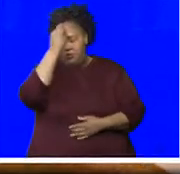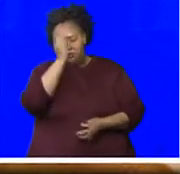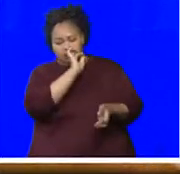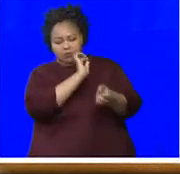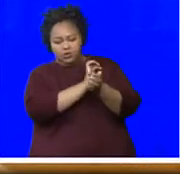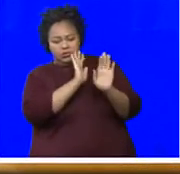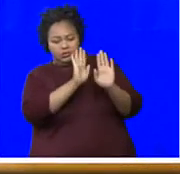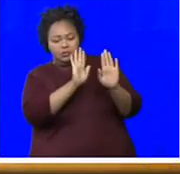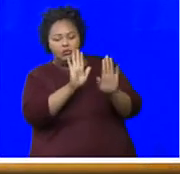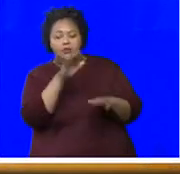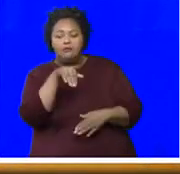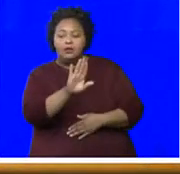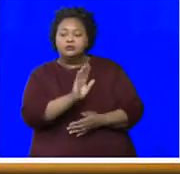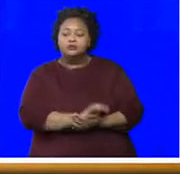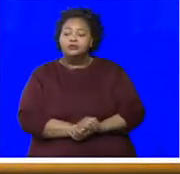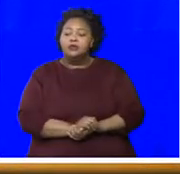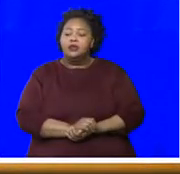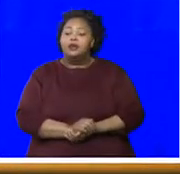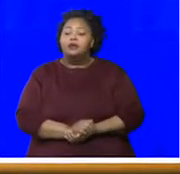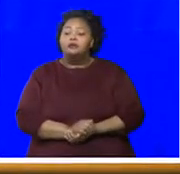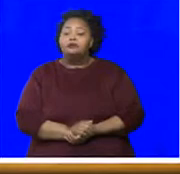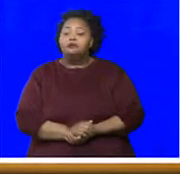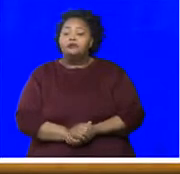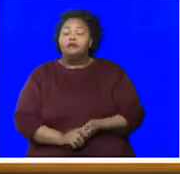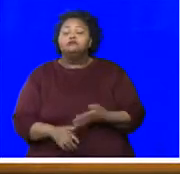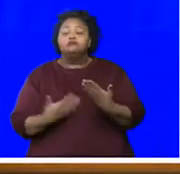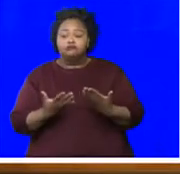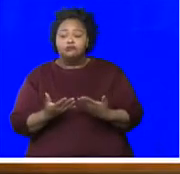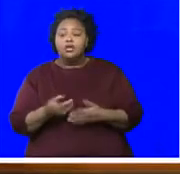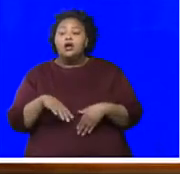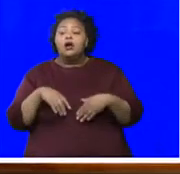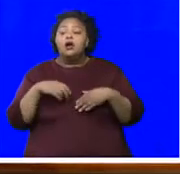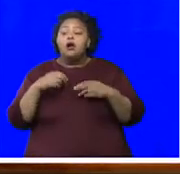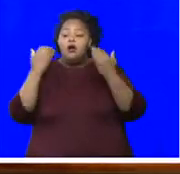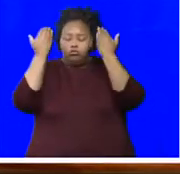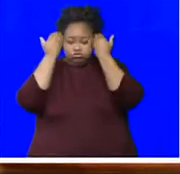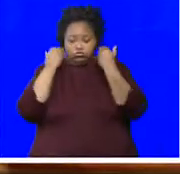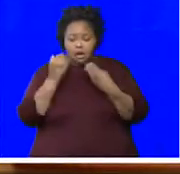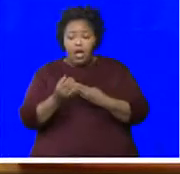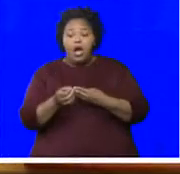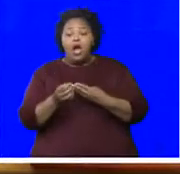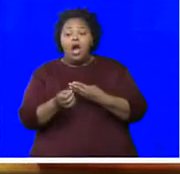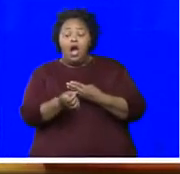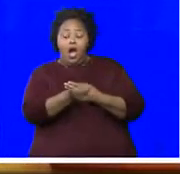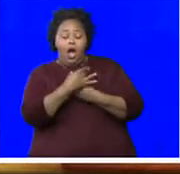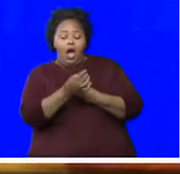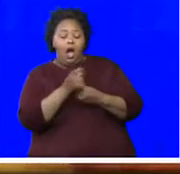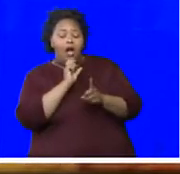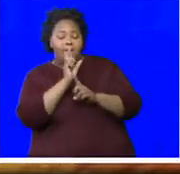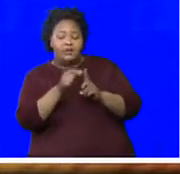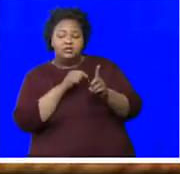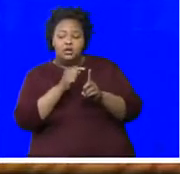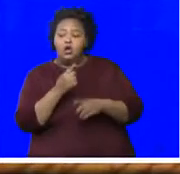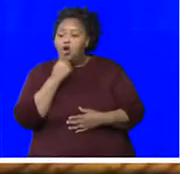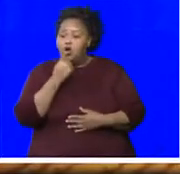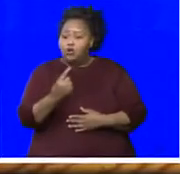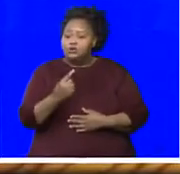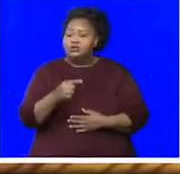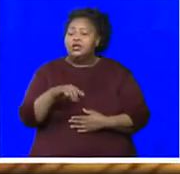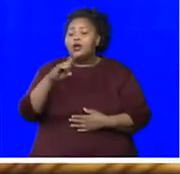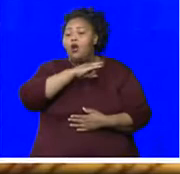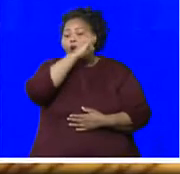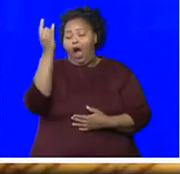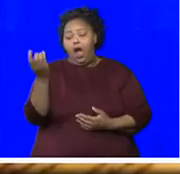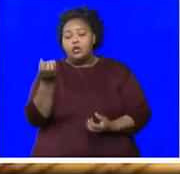ukuthi akahamba yofaka sicelo sekutokela ngephandle enkantolo lenkulu busa kuthiwa usebentele maphoyisa